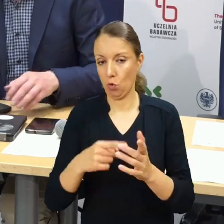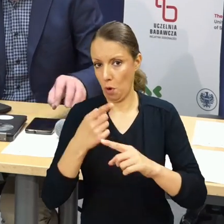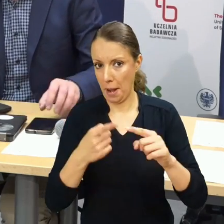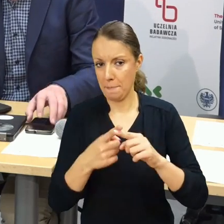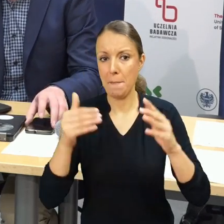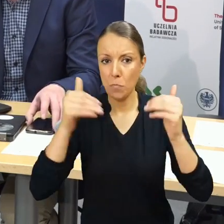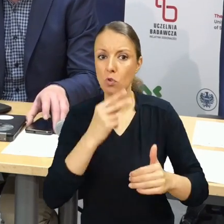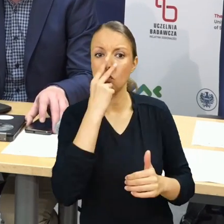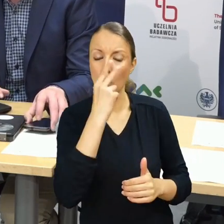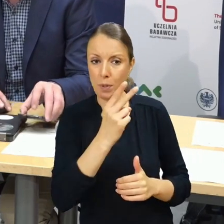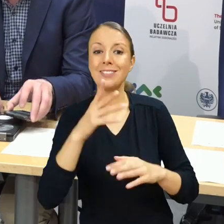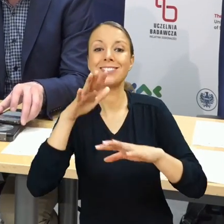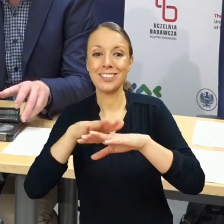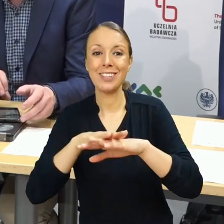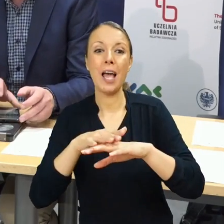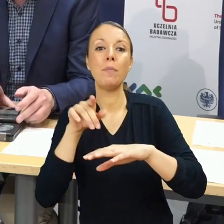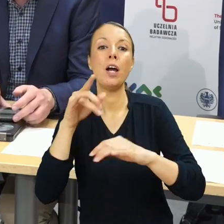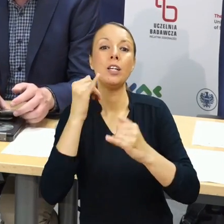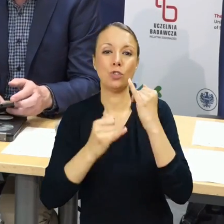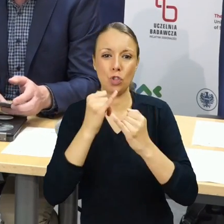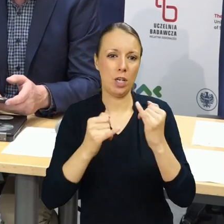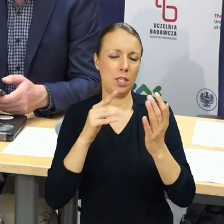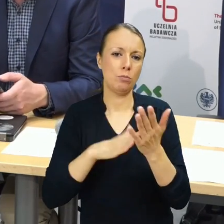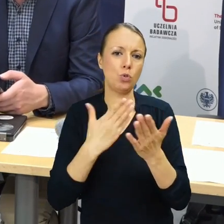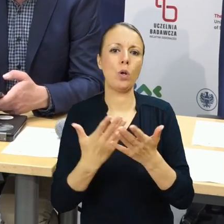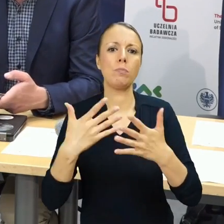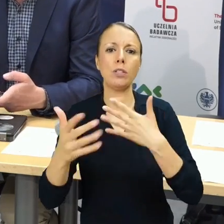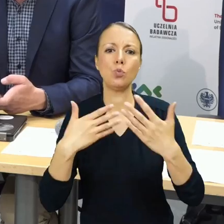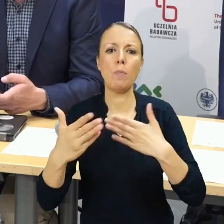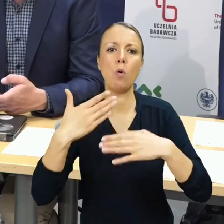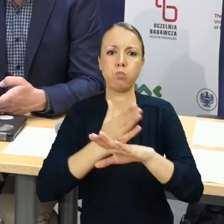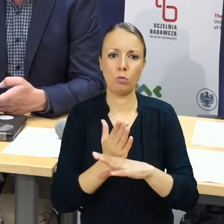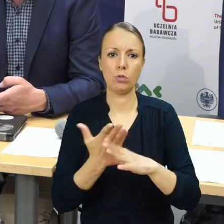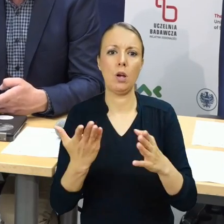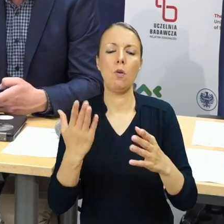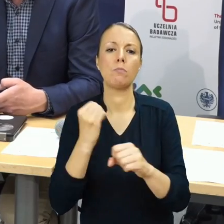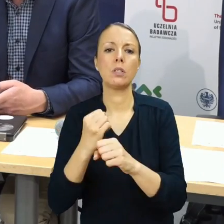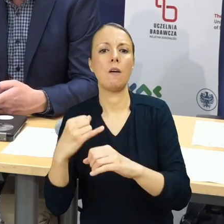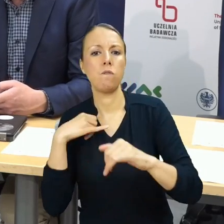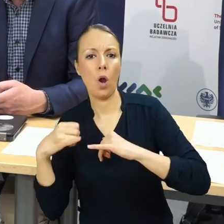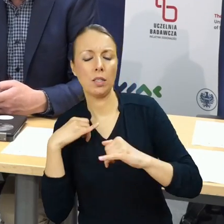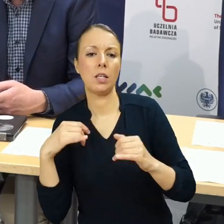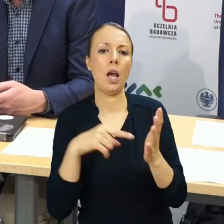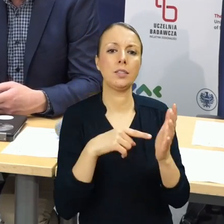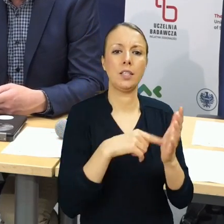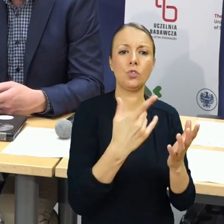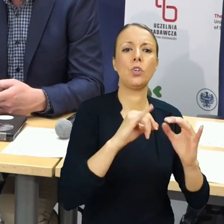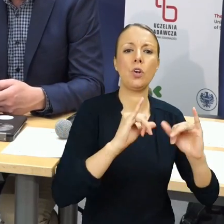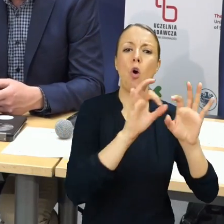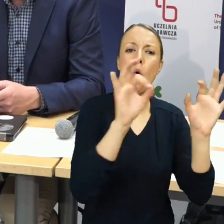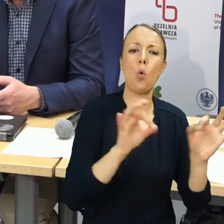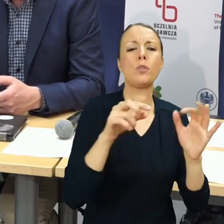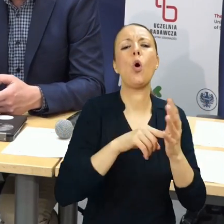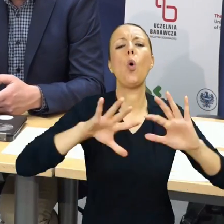i separacja władz jest słabiej zarysowana. I podkreślam, to będą systemy parlamentarne. Natomiast pytanie,